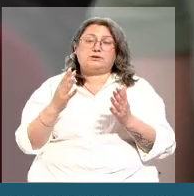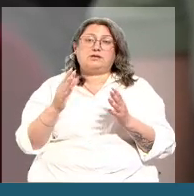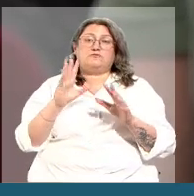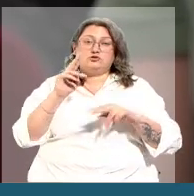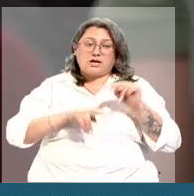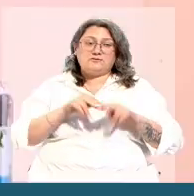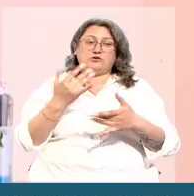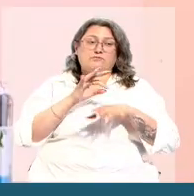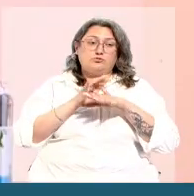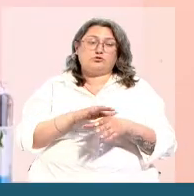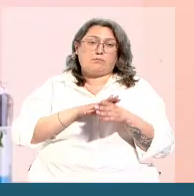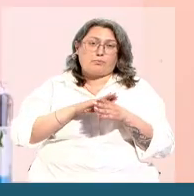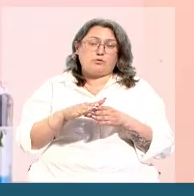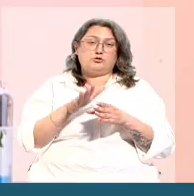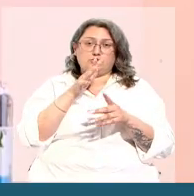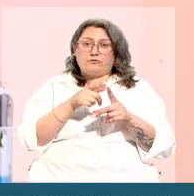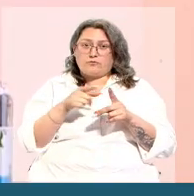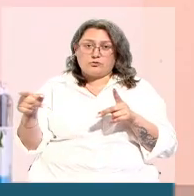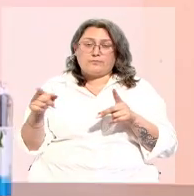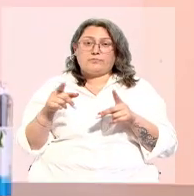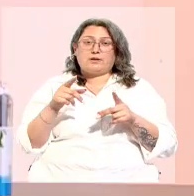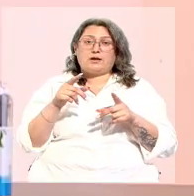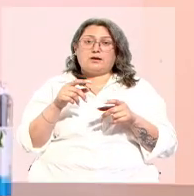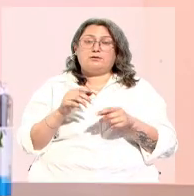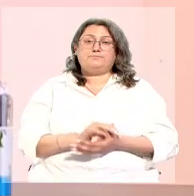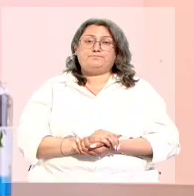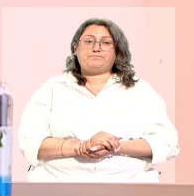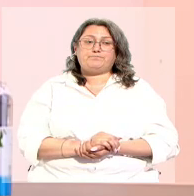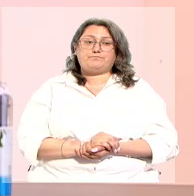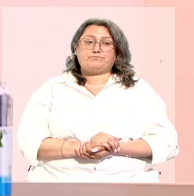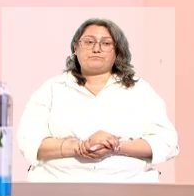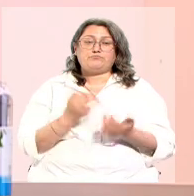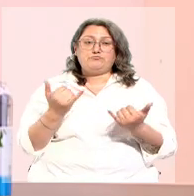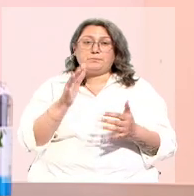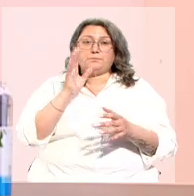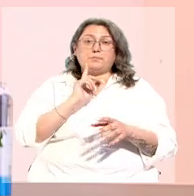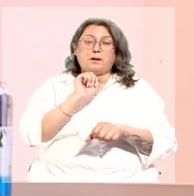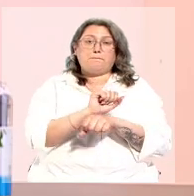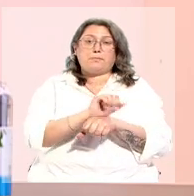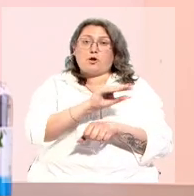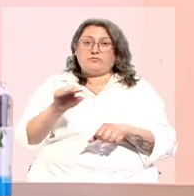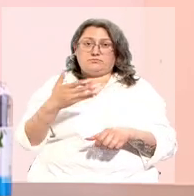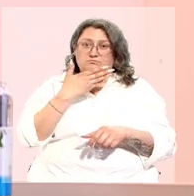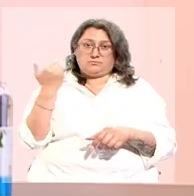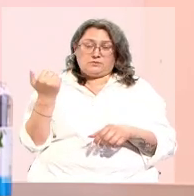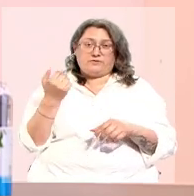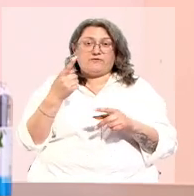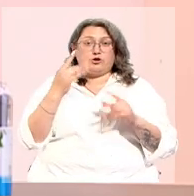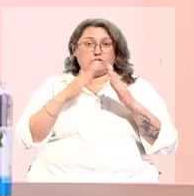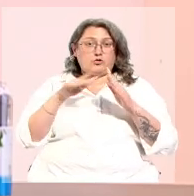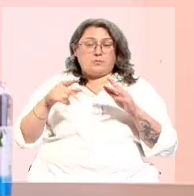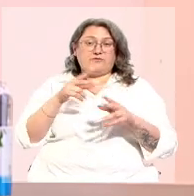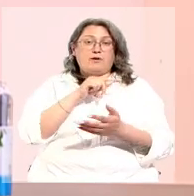әкімі осылай деді. Никому не будет выдаваться таких документов. Бой көтеретін 19 тұрғын үйдің біреуінде де тұрақ